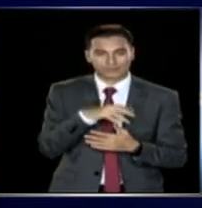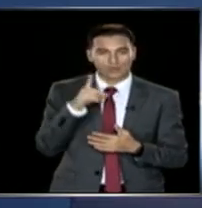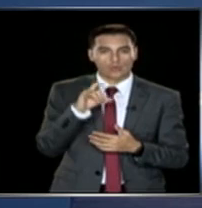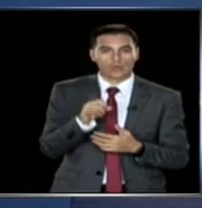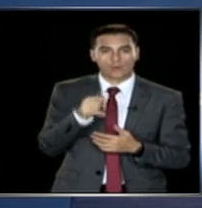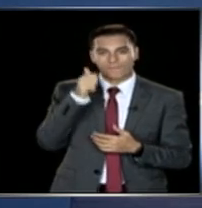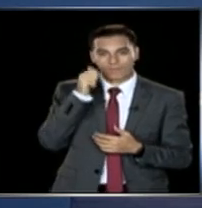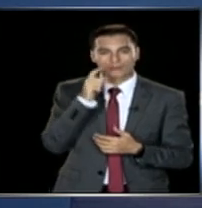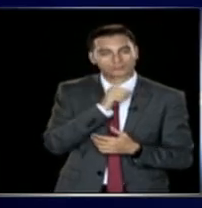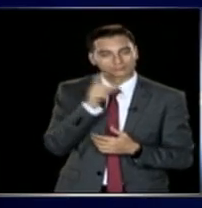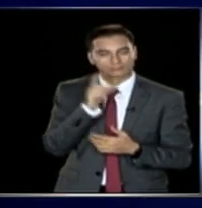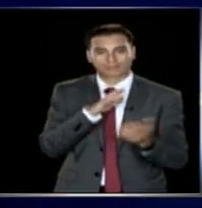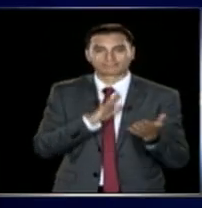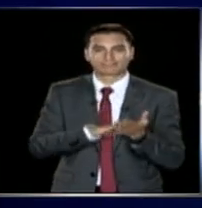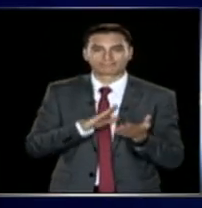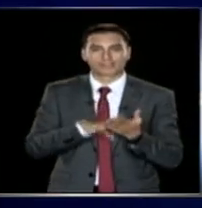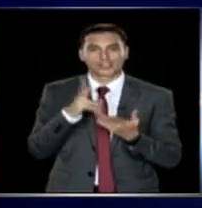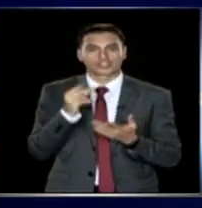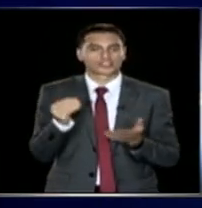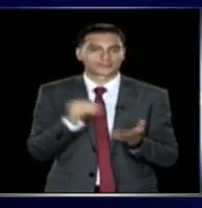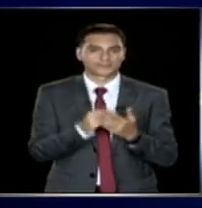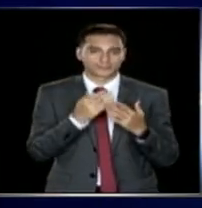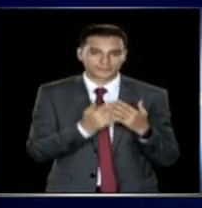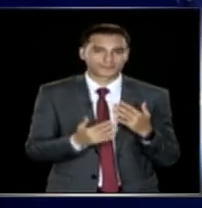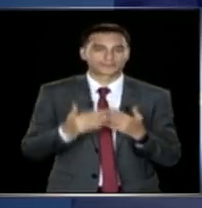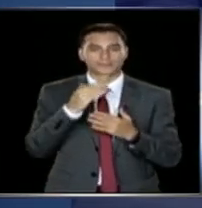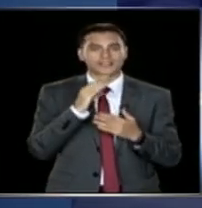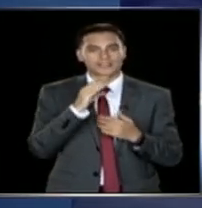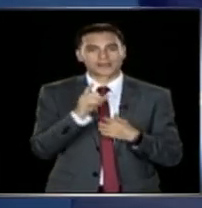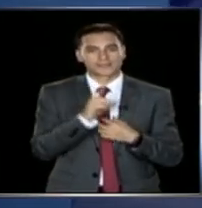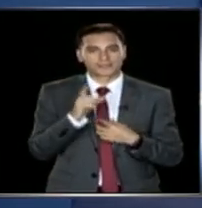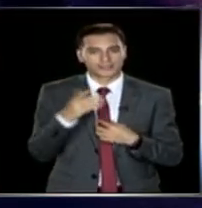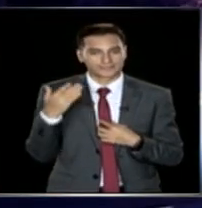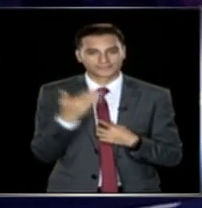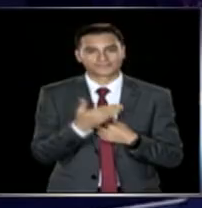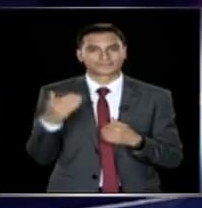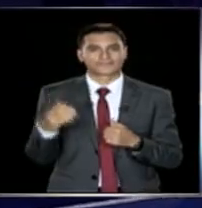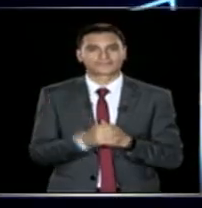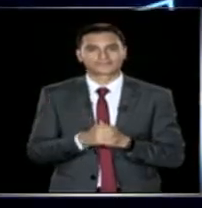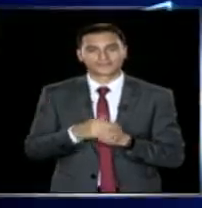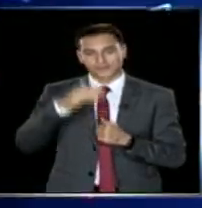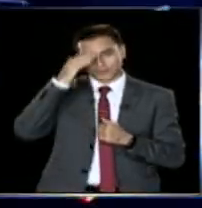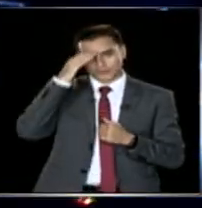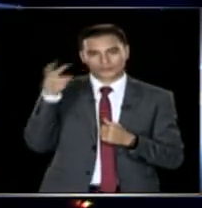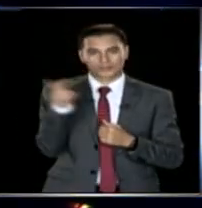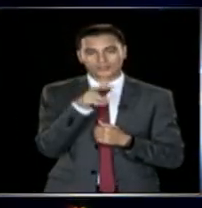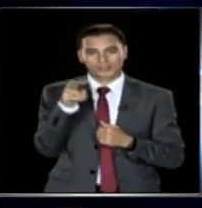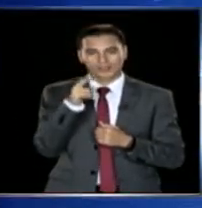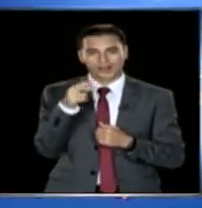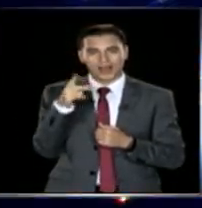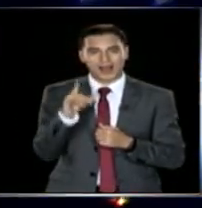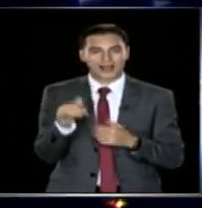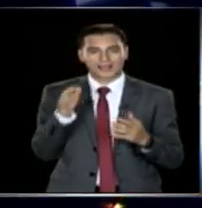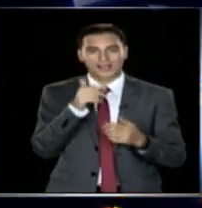الأوروبية. برافو عليك يا إبراهيم، 20 نقطة غيرت النتيجة. إجابة صحيحة. شكراً لإبراهيم